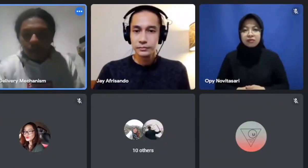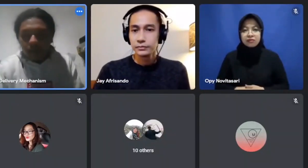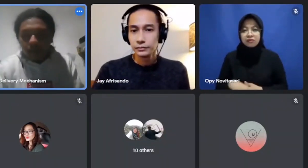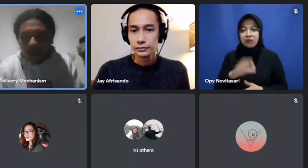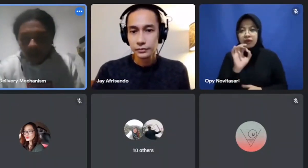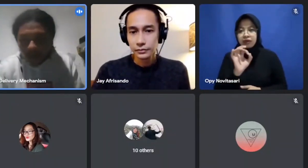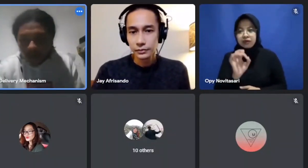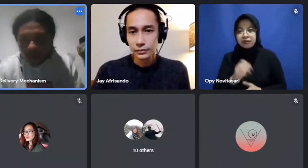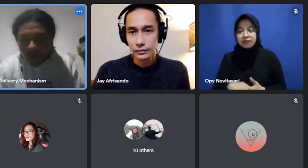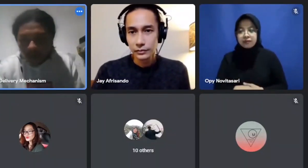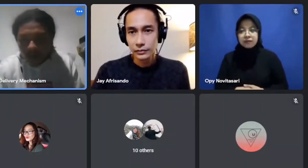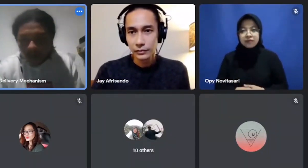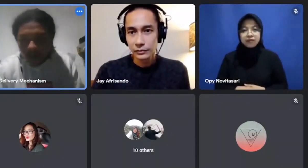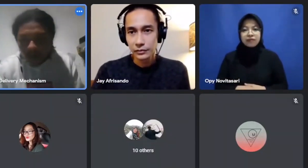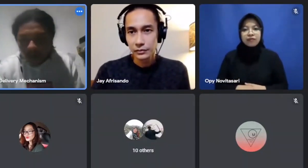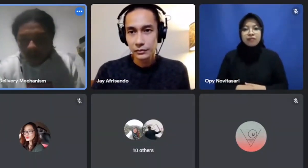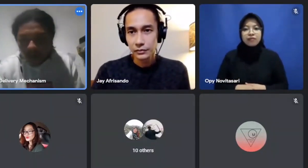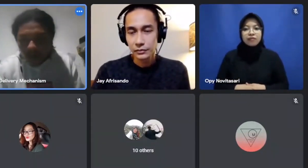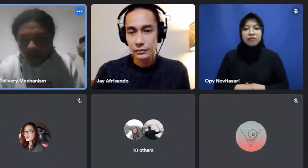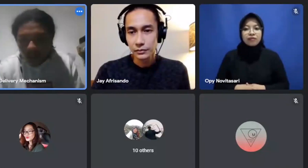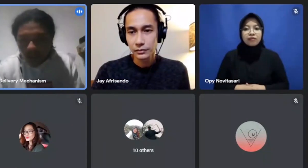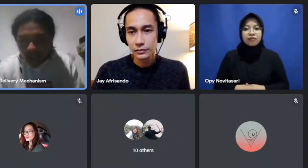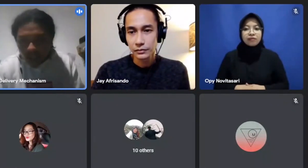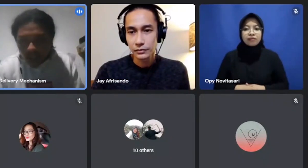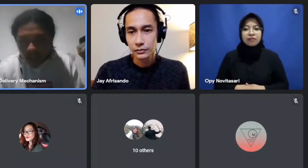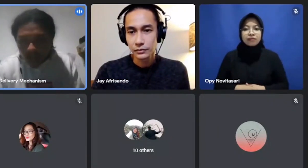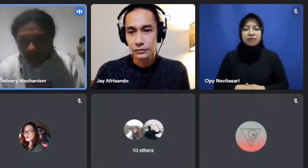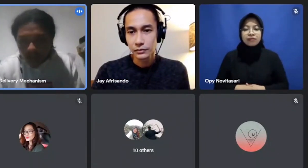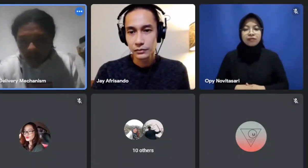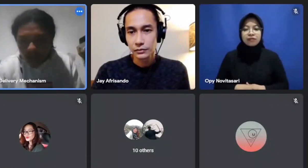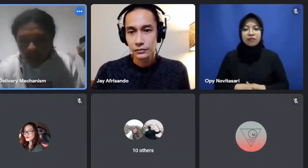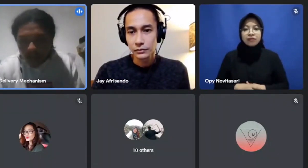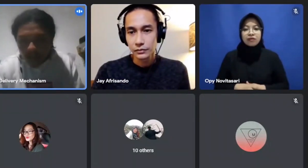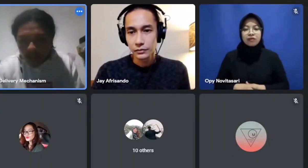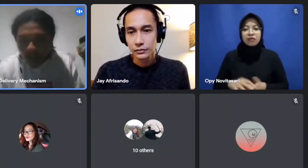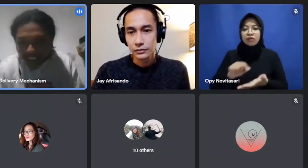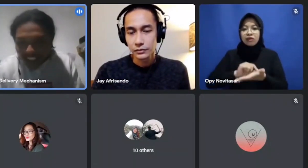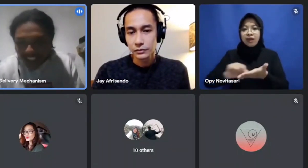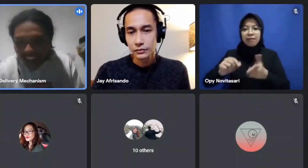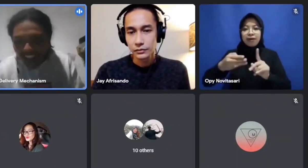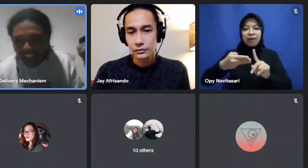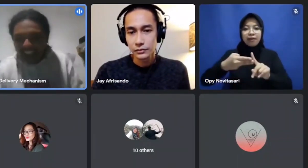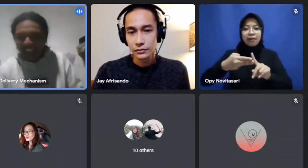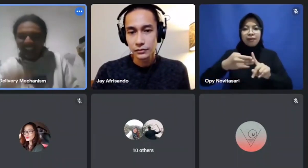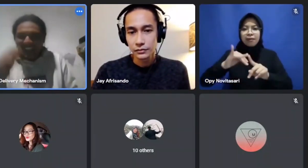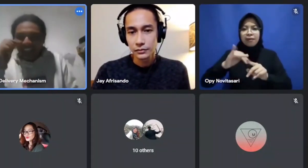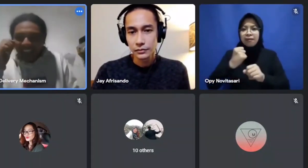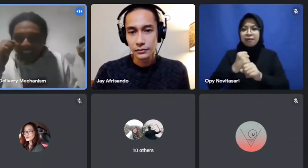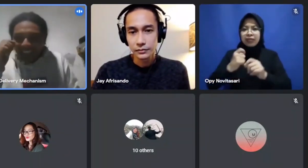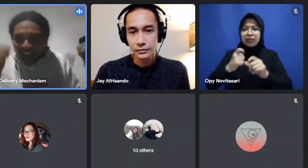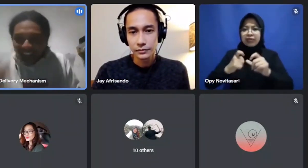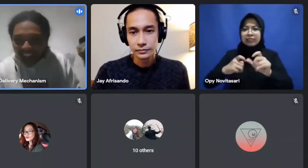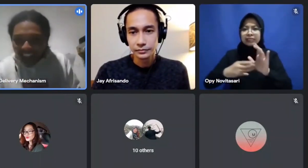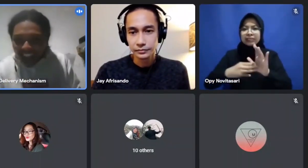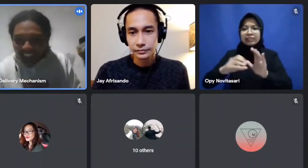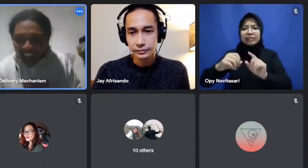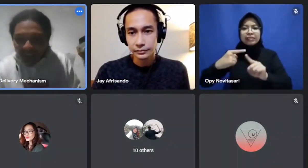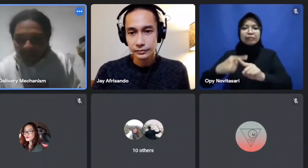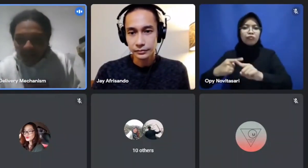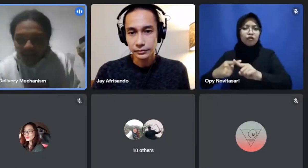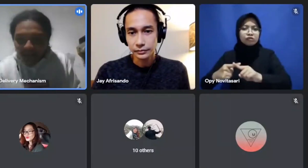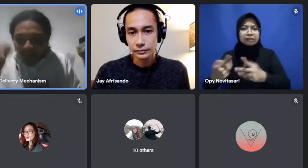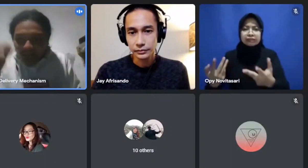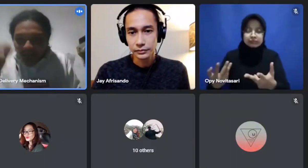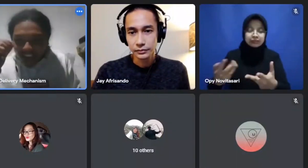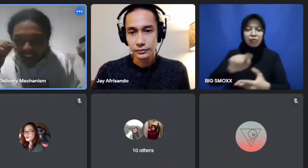oke oh ini dari Mas bigmok ini saya e mungkin